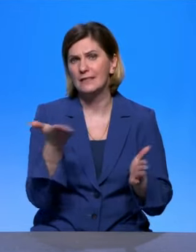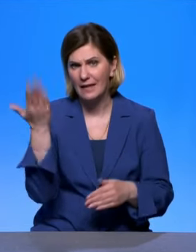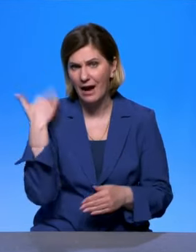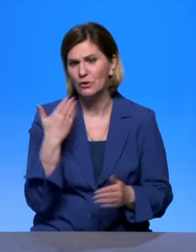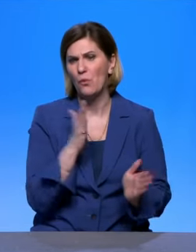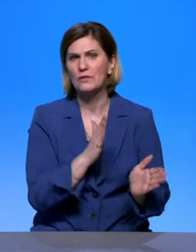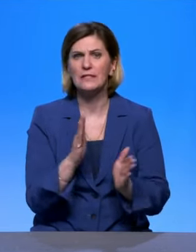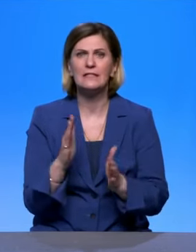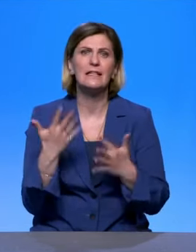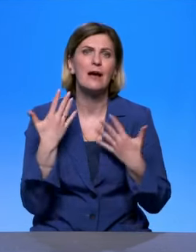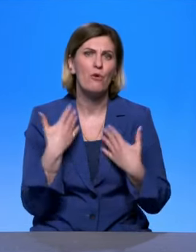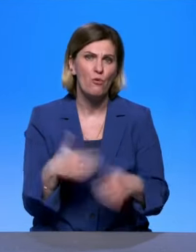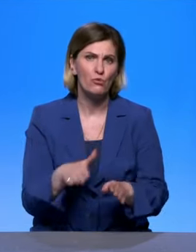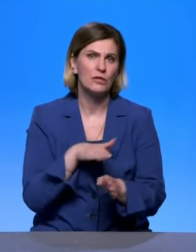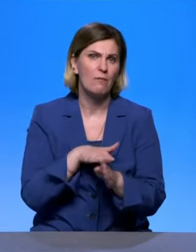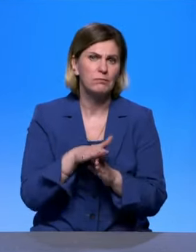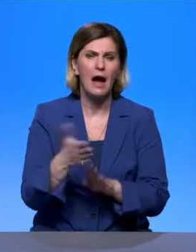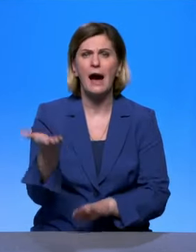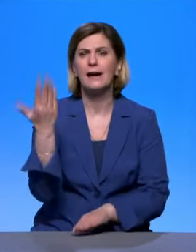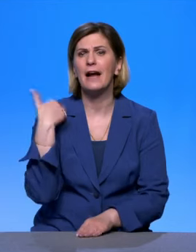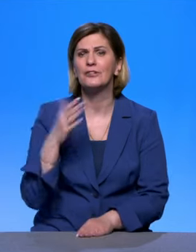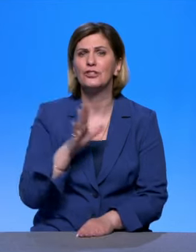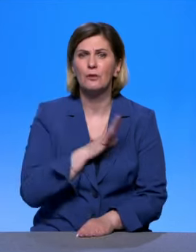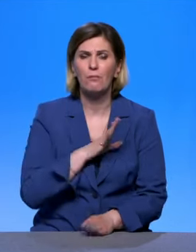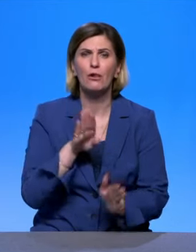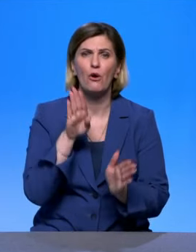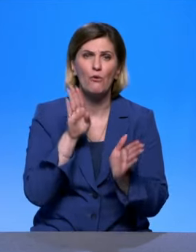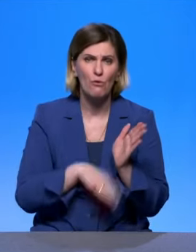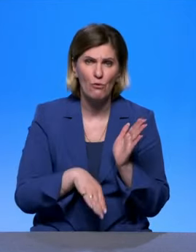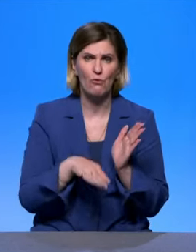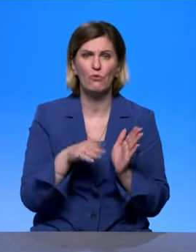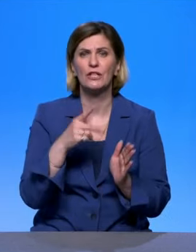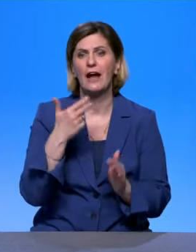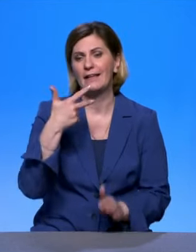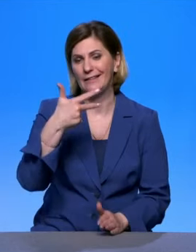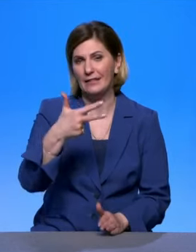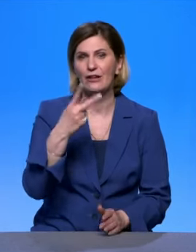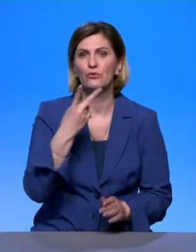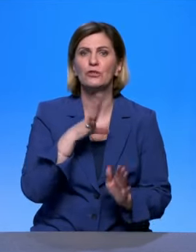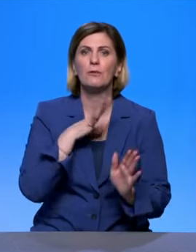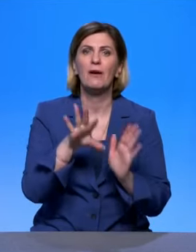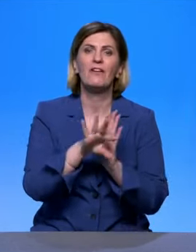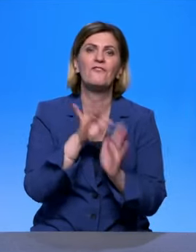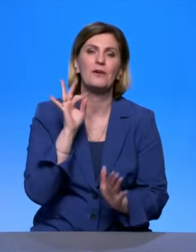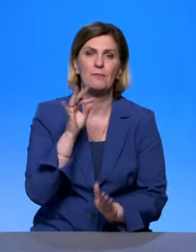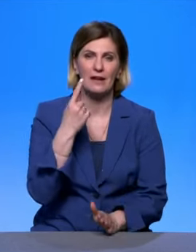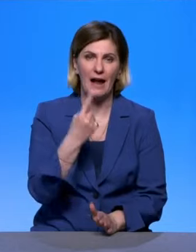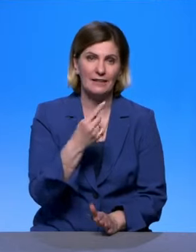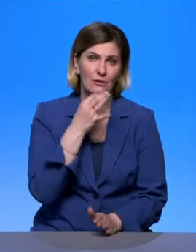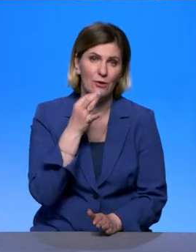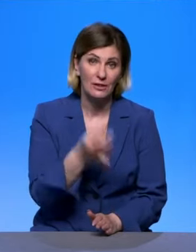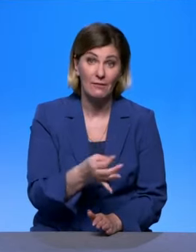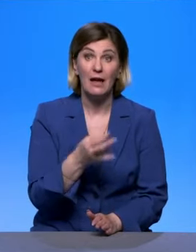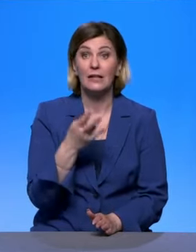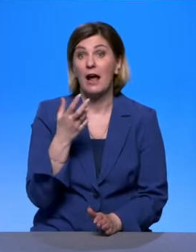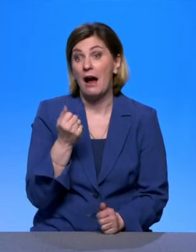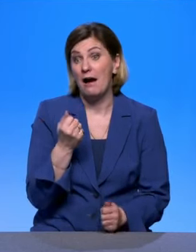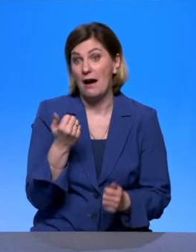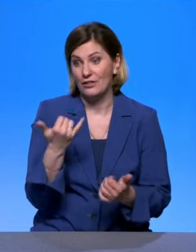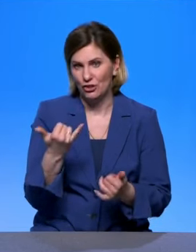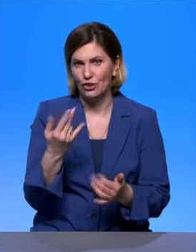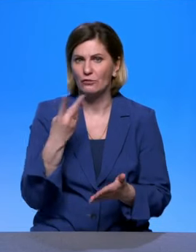отлажена, и вот раньше было хуже, там методом тыка, да, один из трех вариантов, сейчас уже эссе пишут, вроде как он совершенствуется. Но с другой